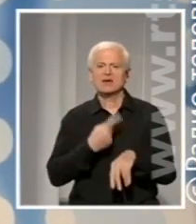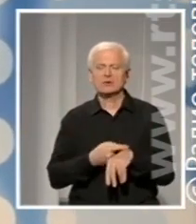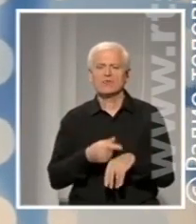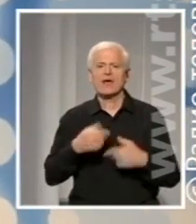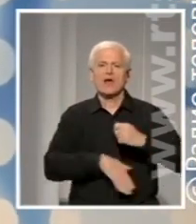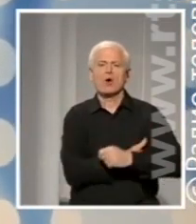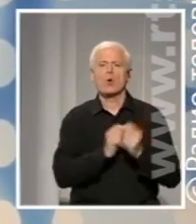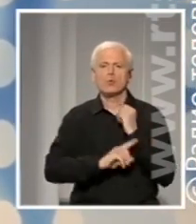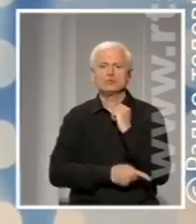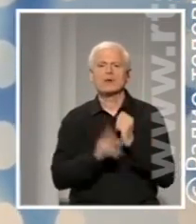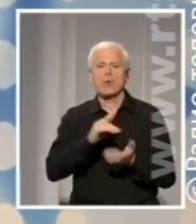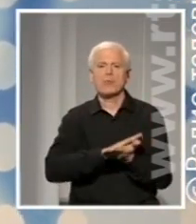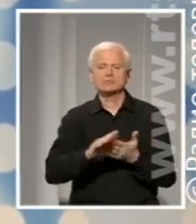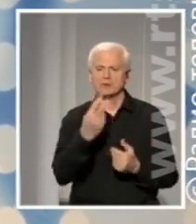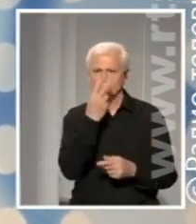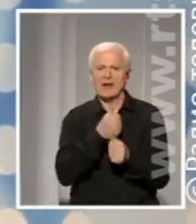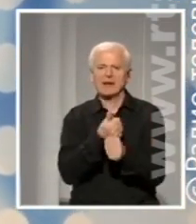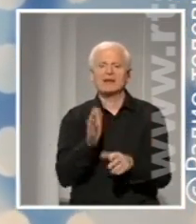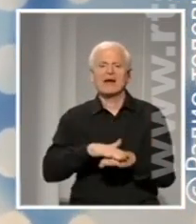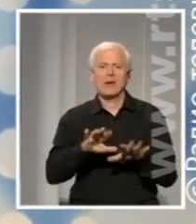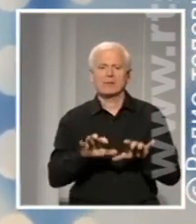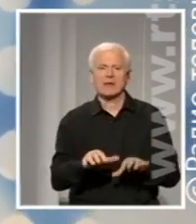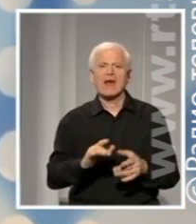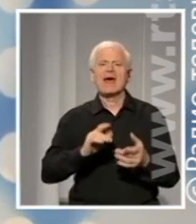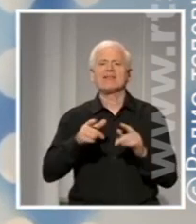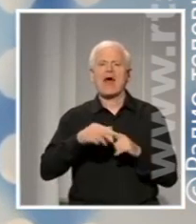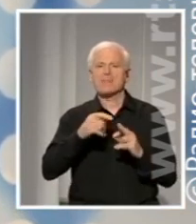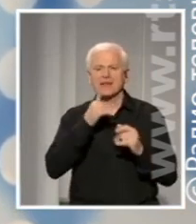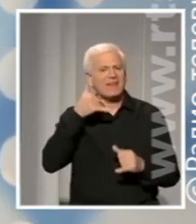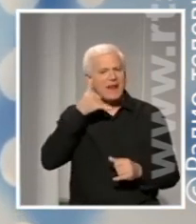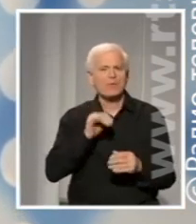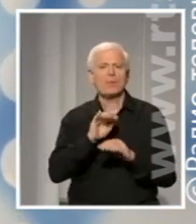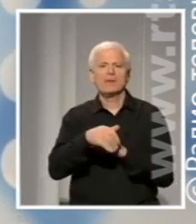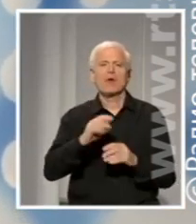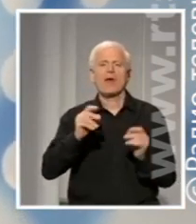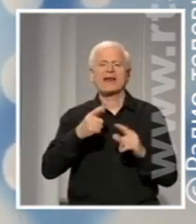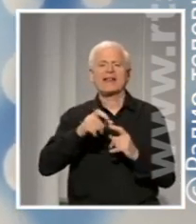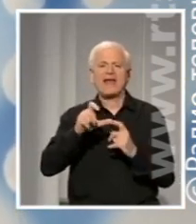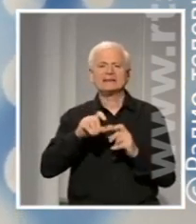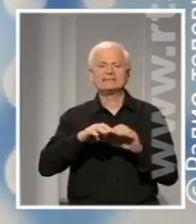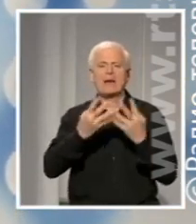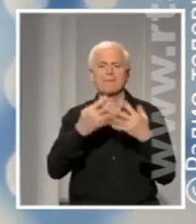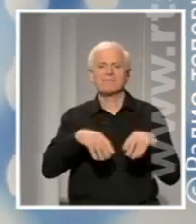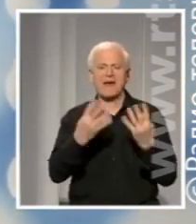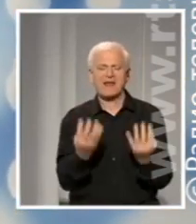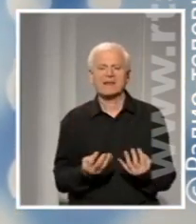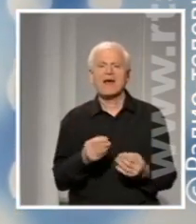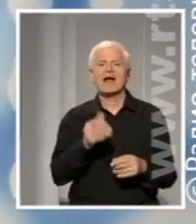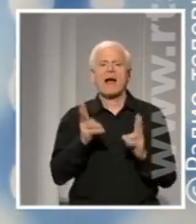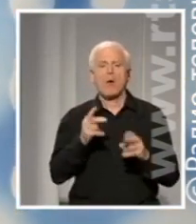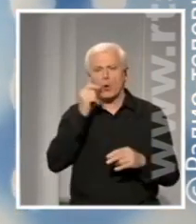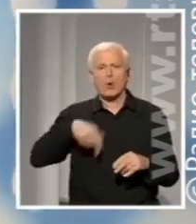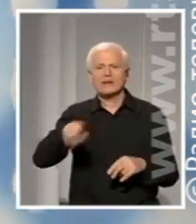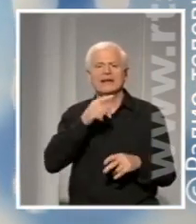đaci mogu besplatno da prate i na računarima, tabletima, telefonima putem RTS Planete. Kako roditelji, nastavnici